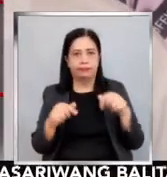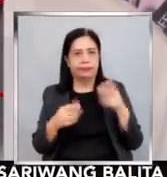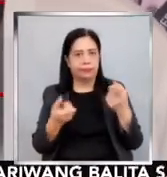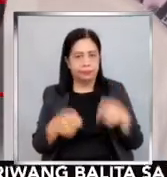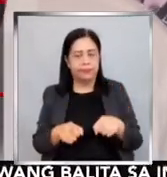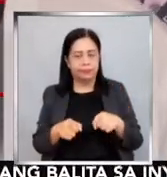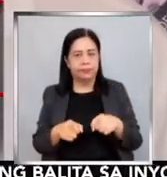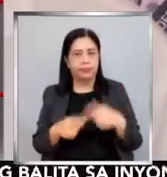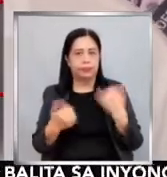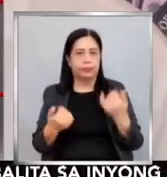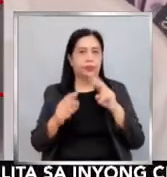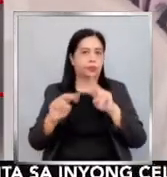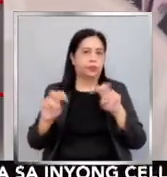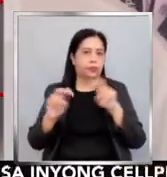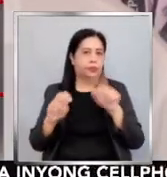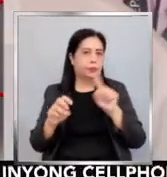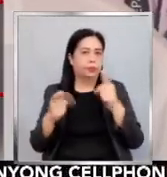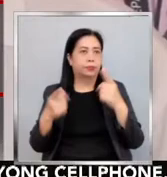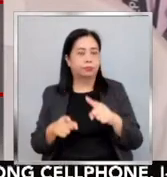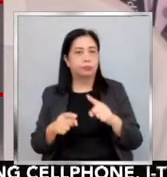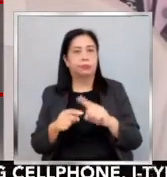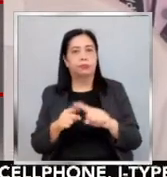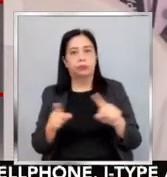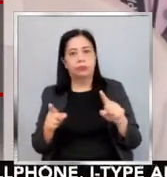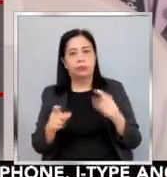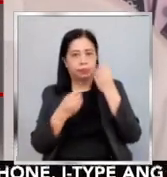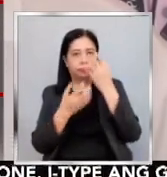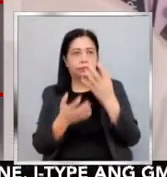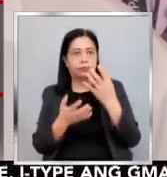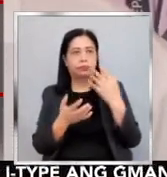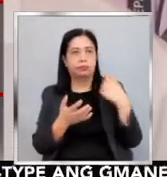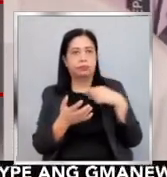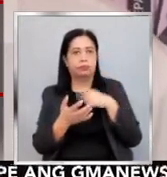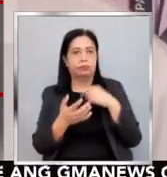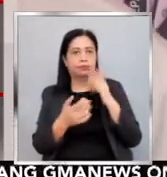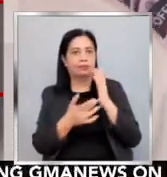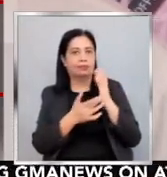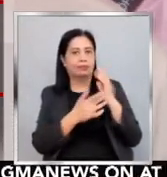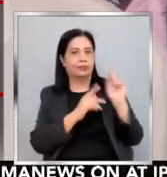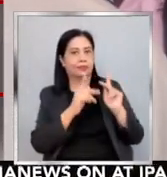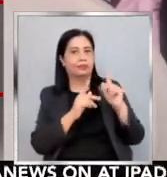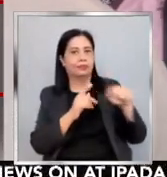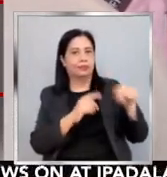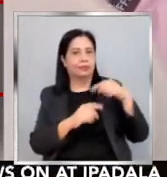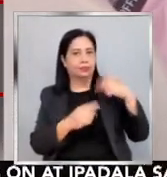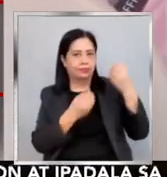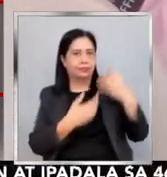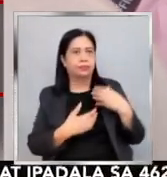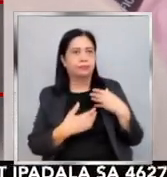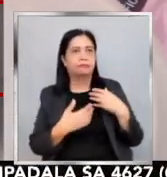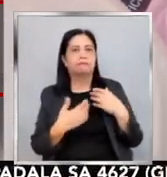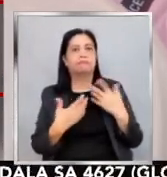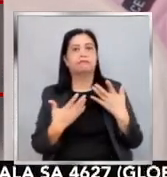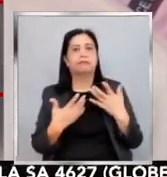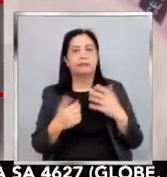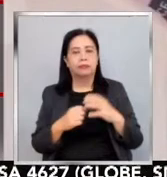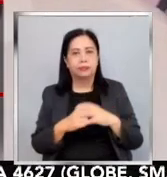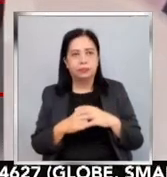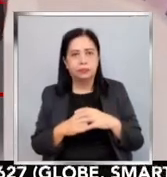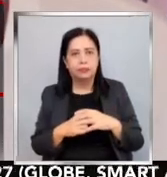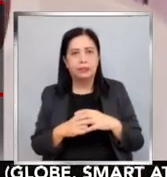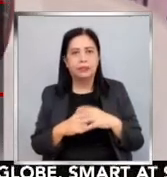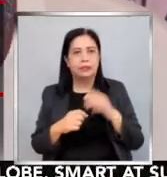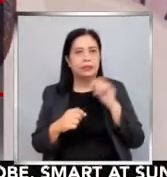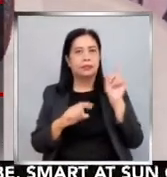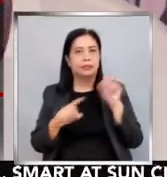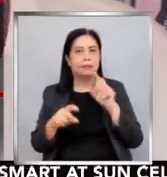pa namin. Pero ang sinasabi ng aming mga technical people ay hindi pumapasok yung Meralco Power